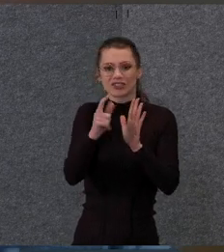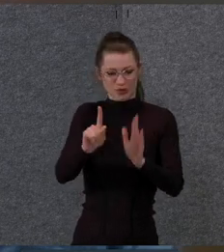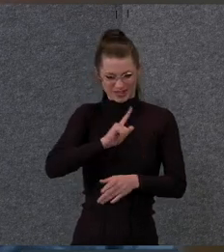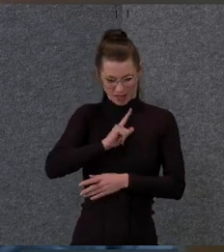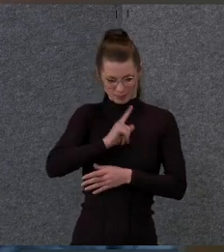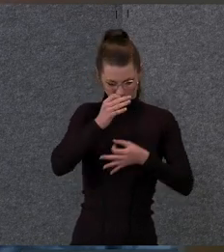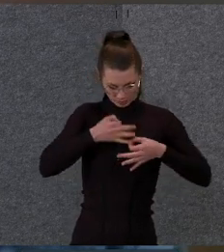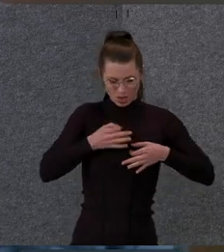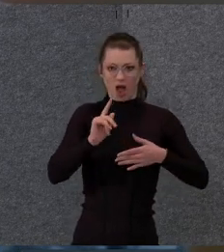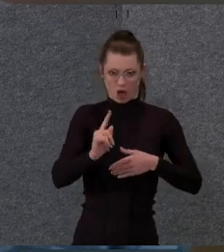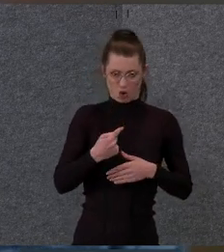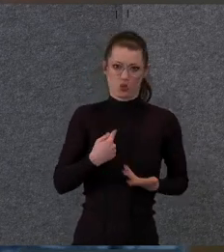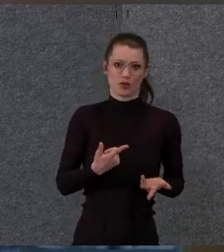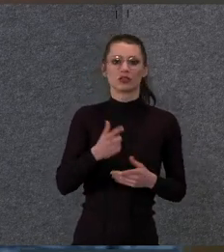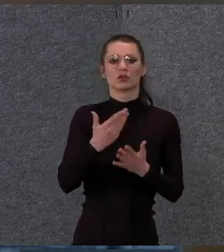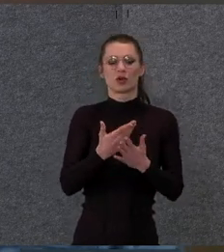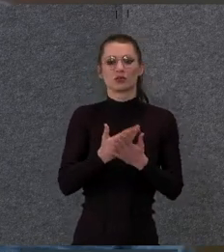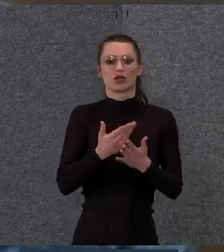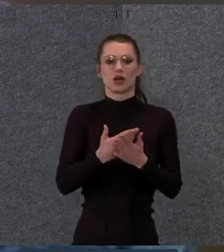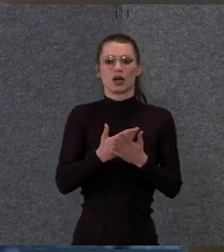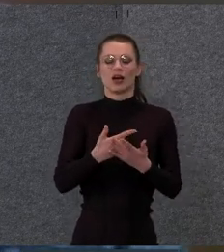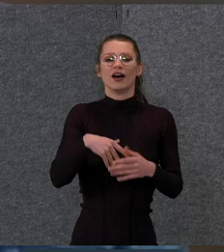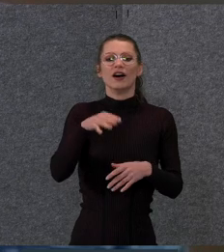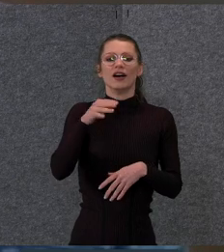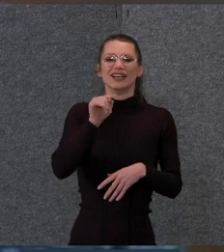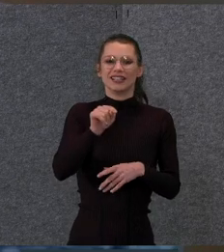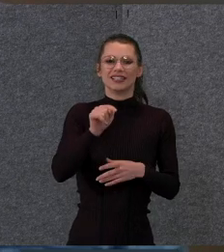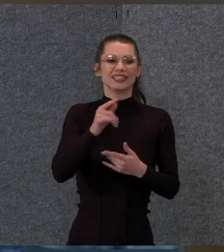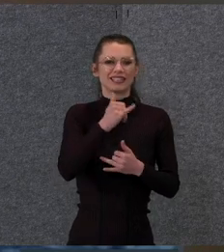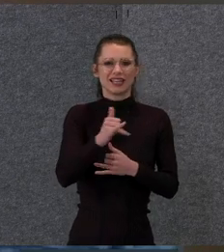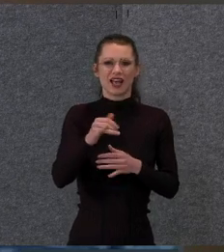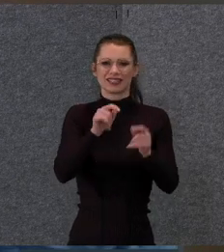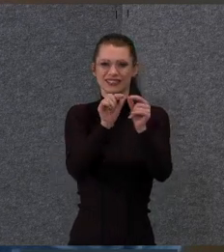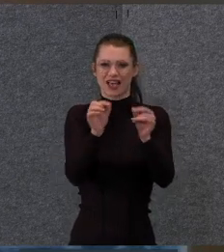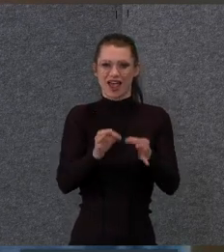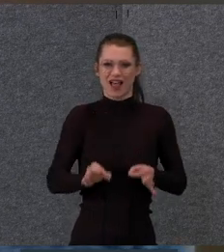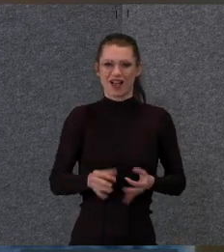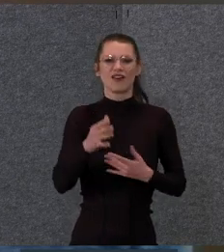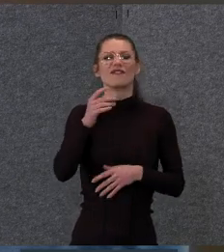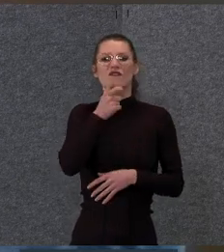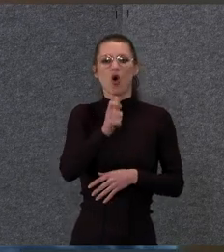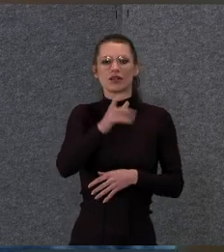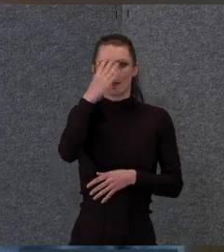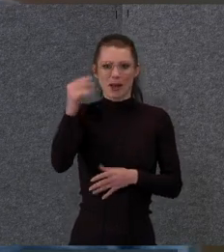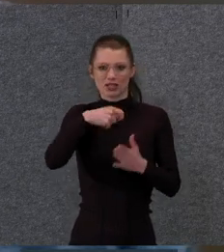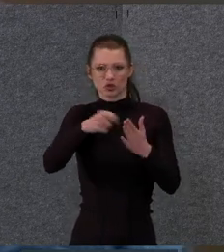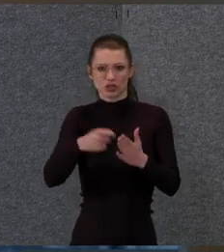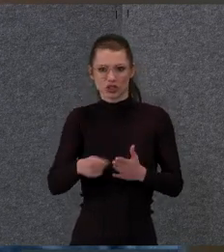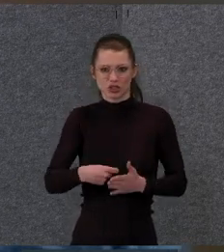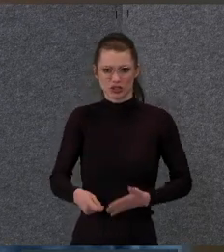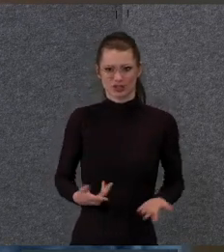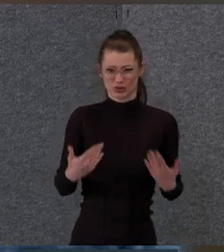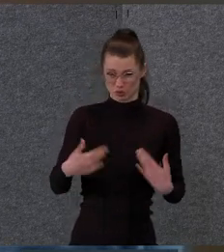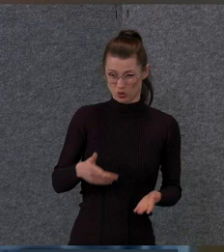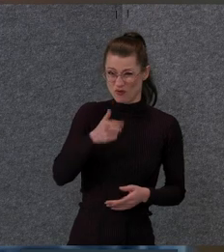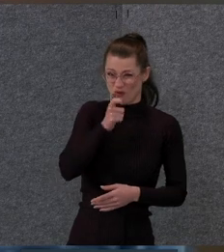im Frauenstatut wird zum Beispiel in jeder Zeile das Wort Mann gestrichen, so als wäre das ein böses Wort, über das man nicht mehr reden kann. Aus